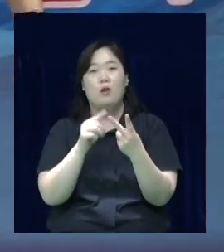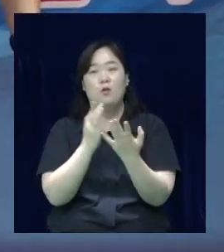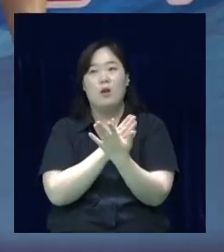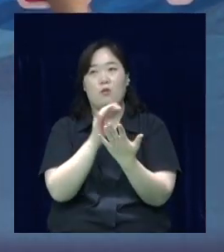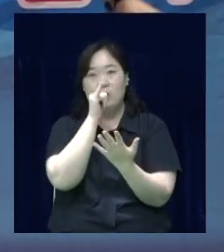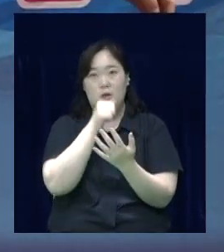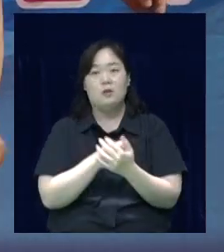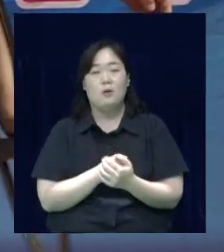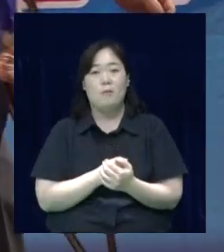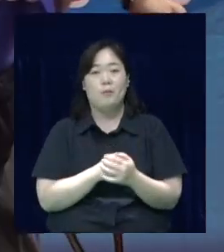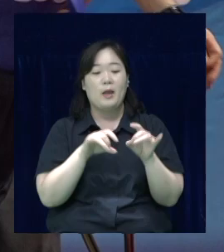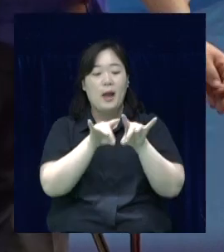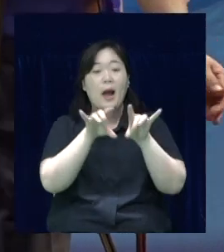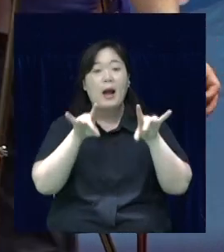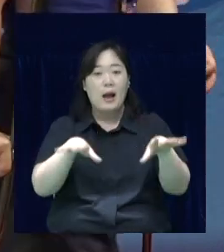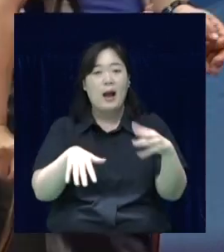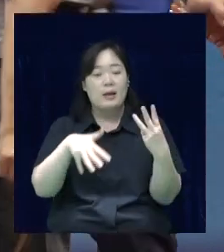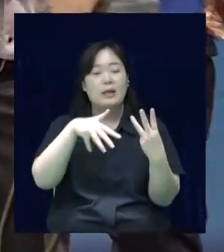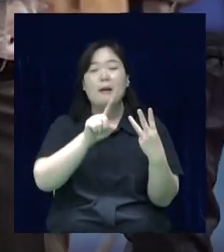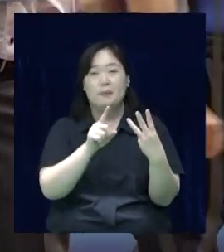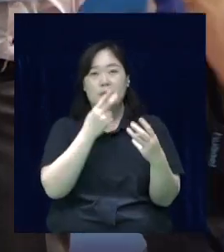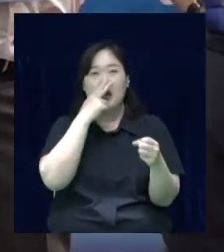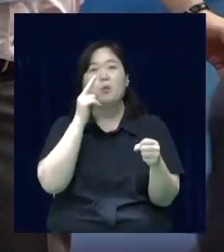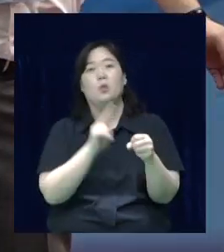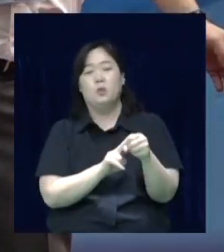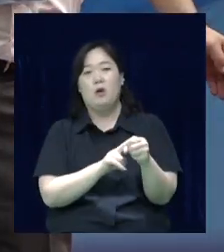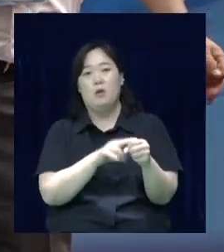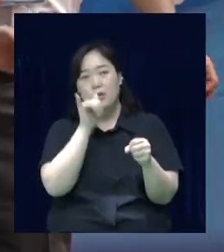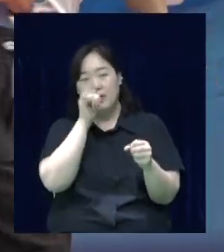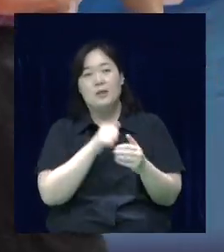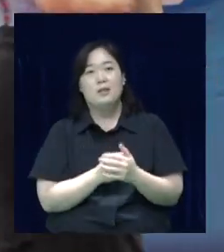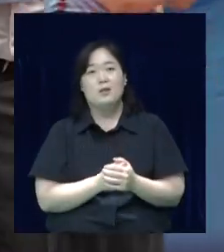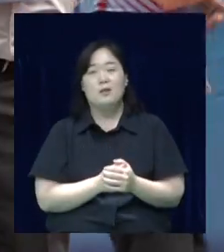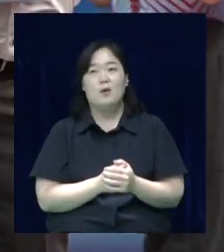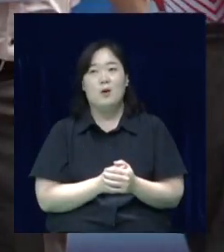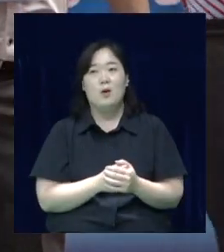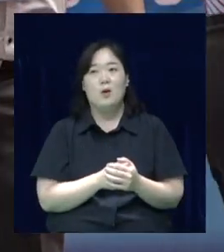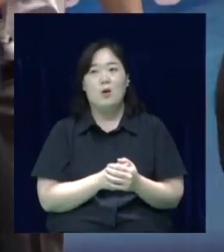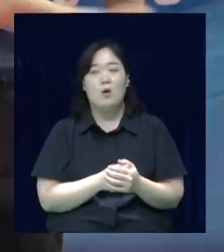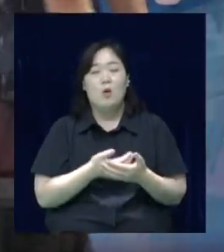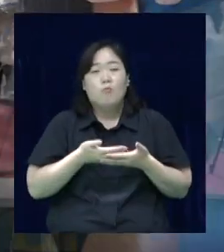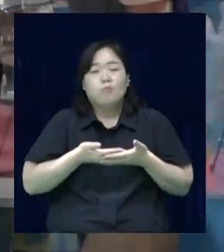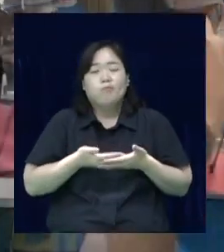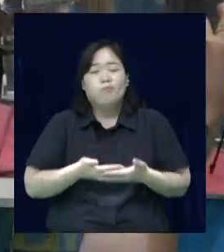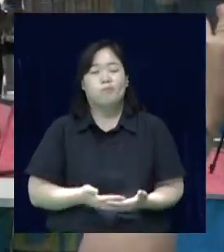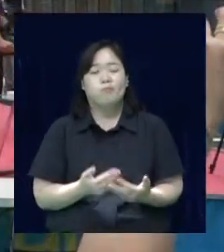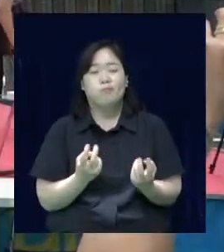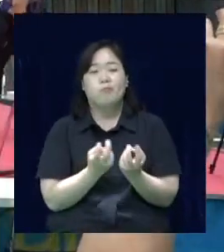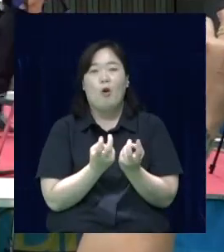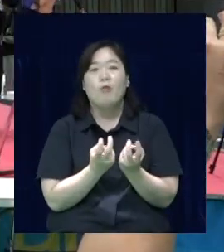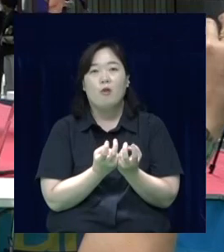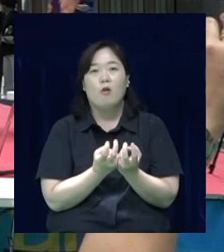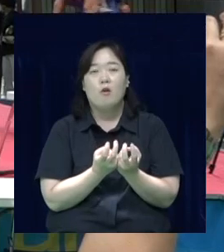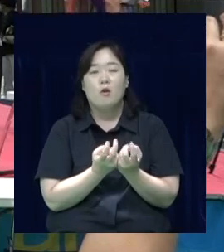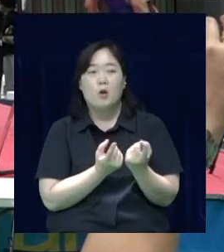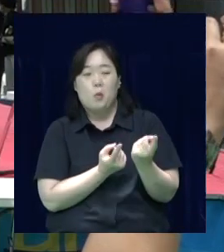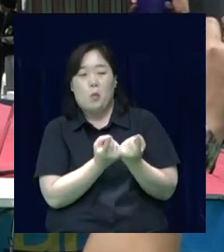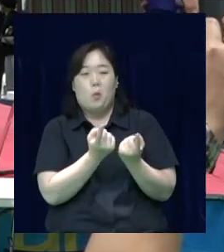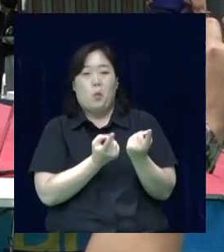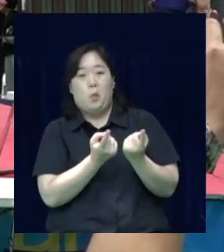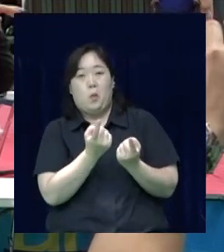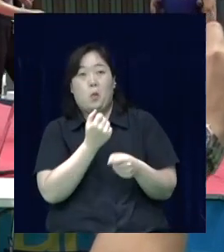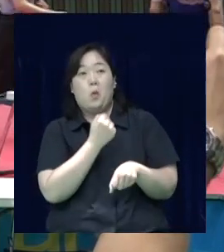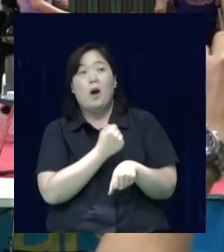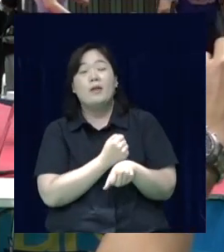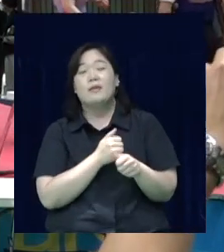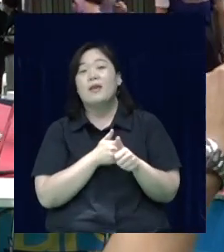3차 시도를 또 하는 선수들이 될 텐데 그만큼 또 이제 무게를 어떻게 이제 진행을 하느냐가